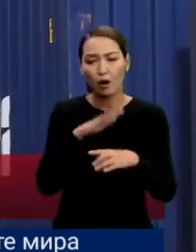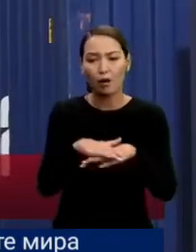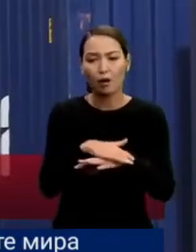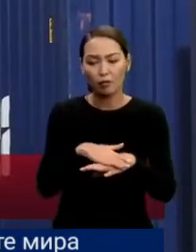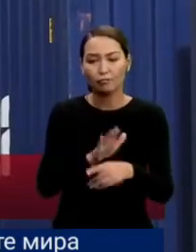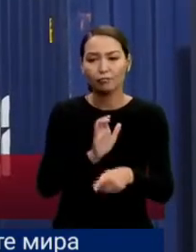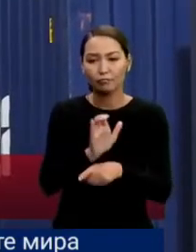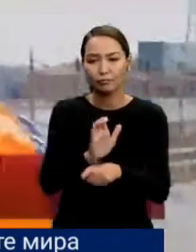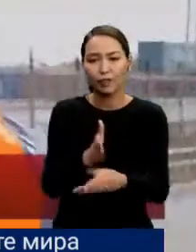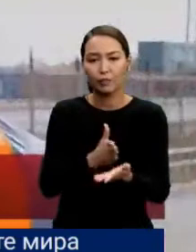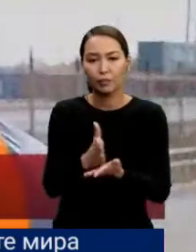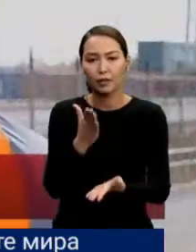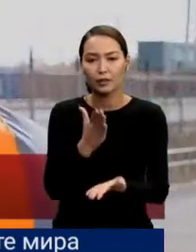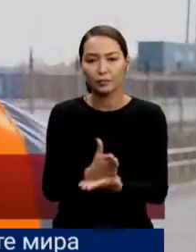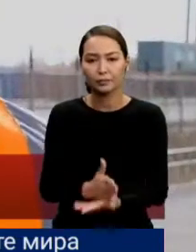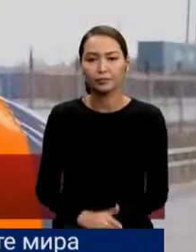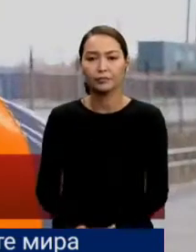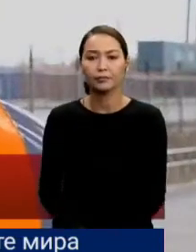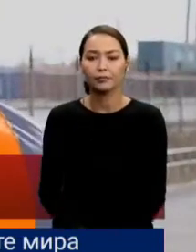бағытталады.